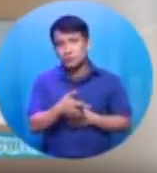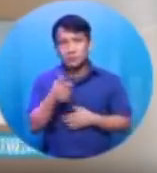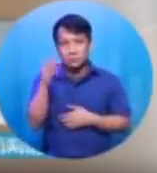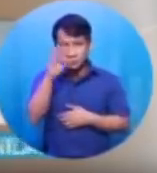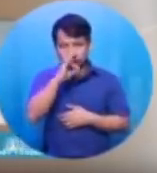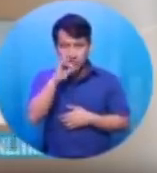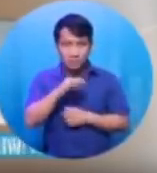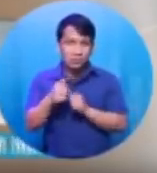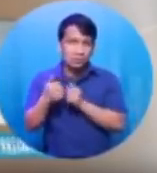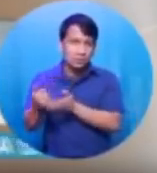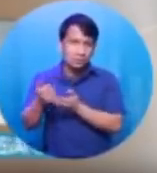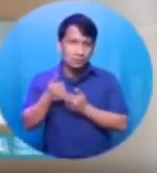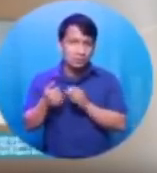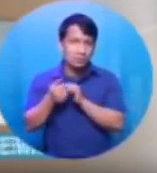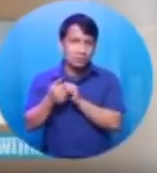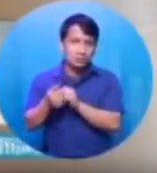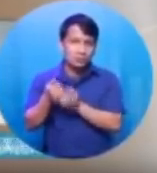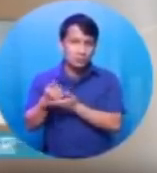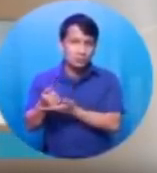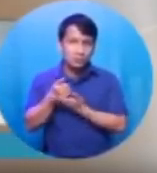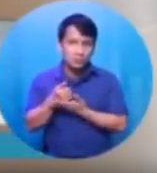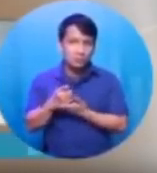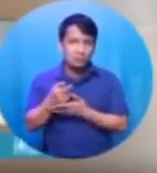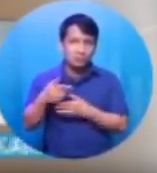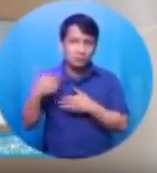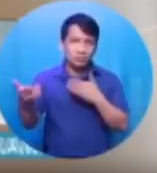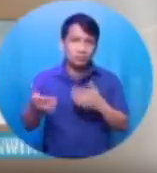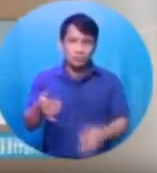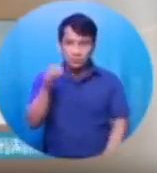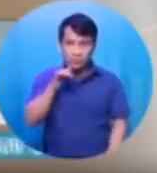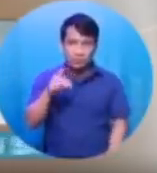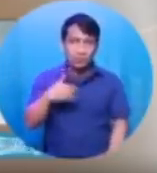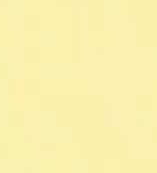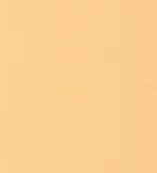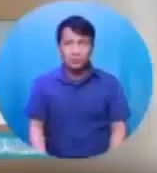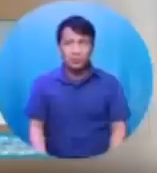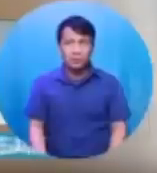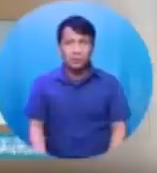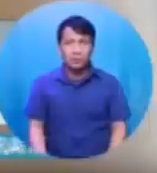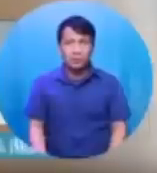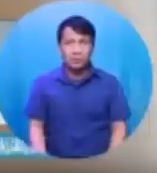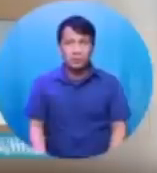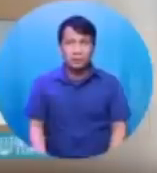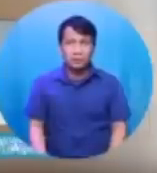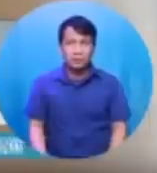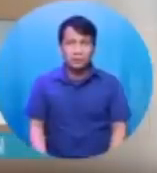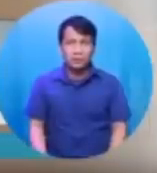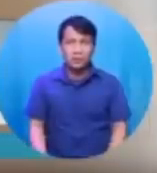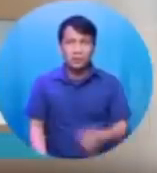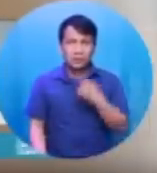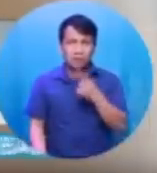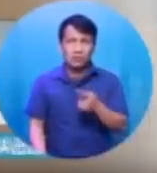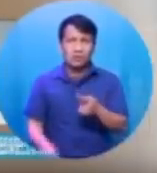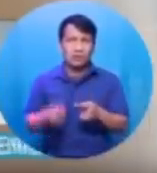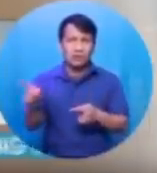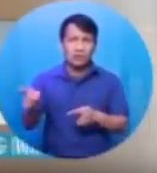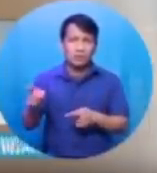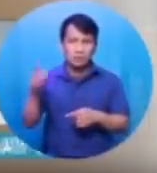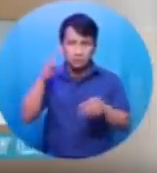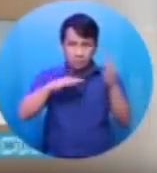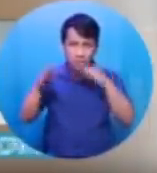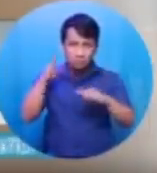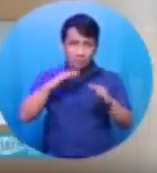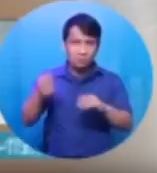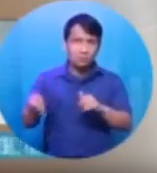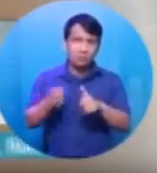Pilipinong tumutulong, may mga Pilipinong. Kaya pala, tainom-inom ka nga na lang dyan, di ba? Okay, sandala po. Ito, nag-type si Odette. So, pabago-bago raw kasi ang isip